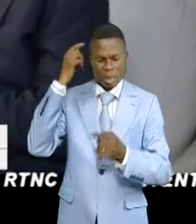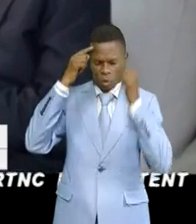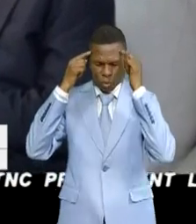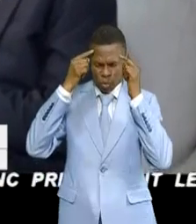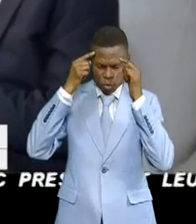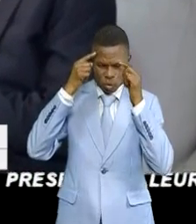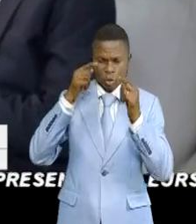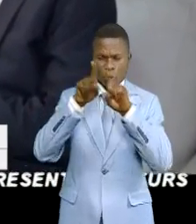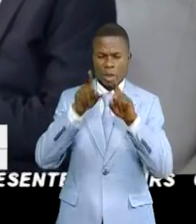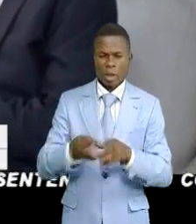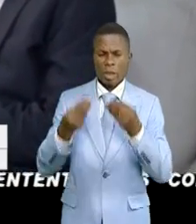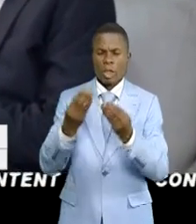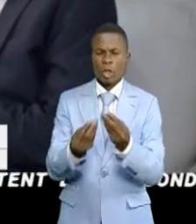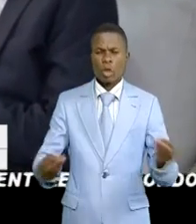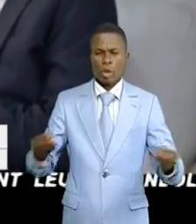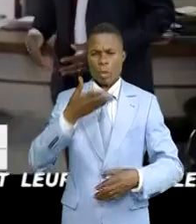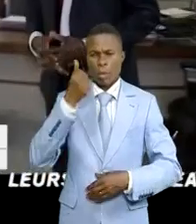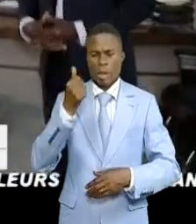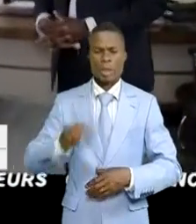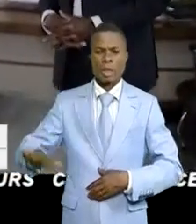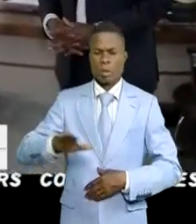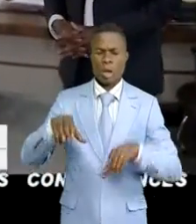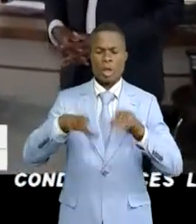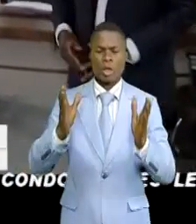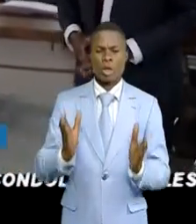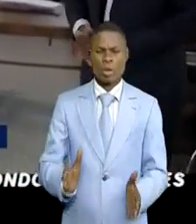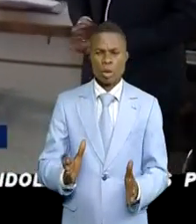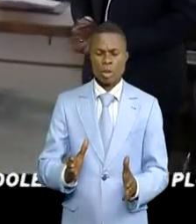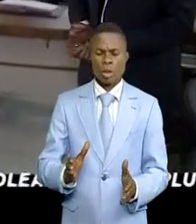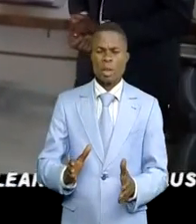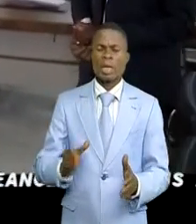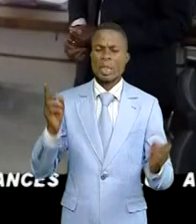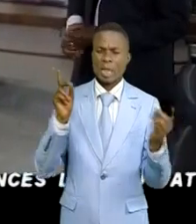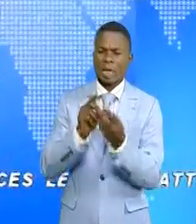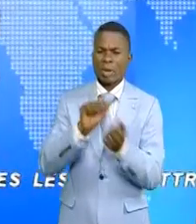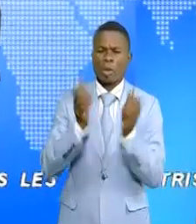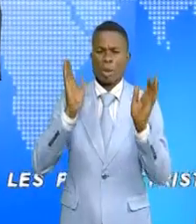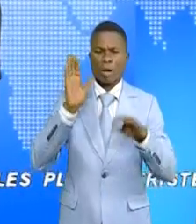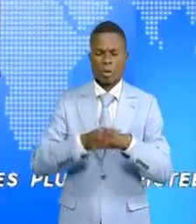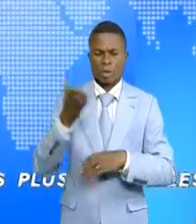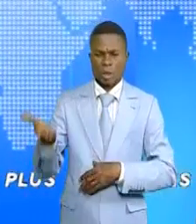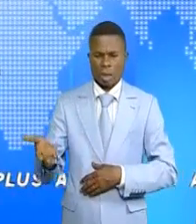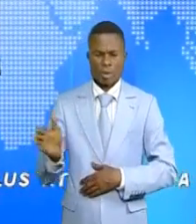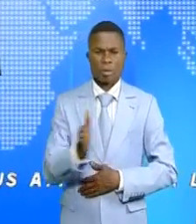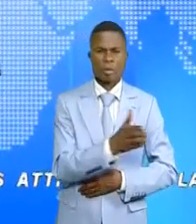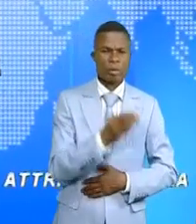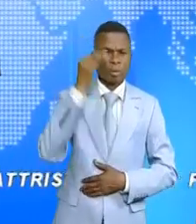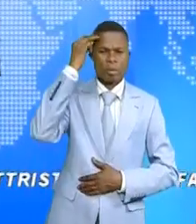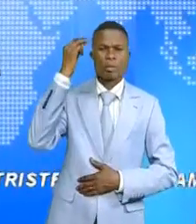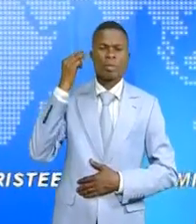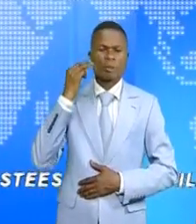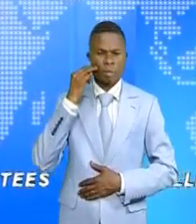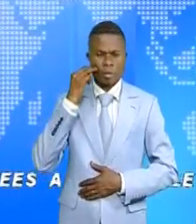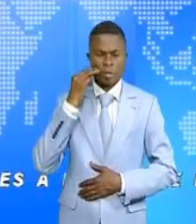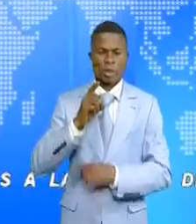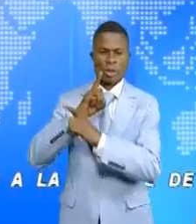et ramener la concorde nationale auprès des Congolais victimes de ces crimes graves. Et le ministre de